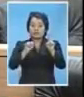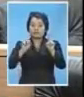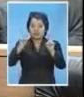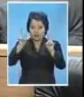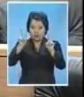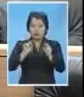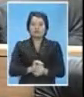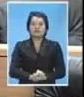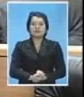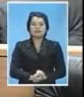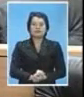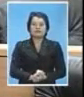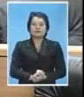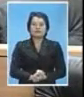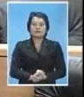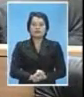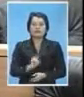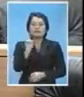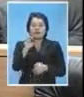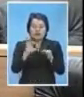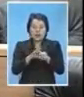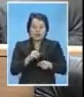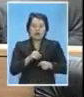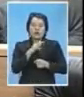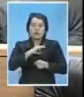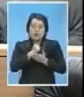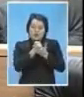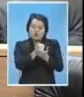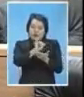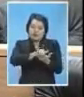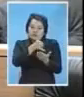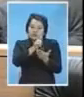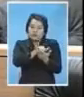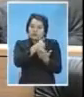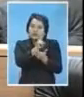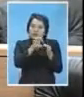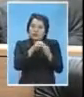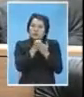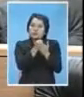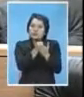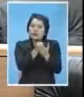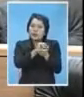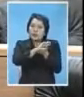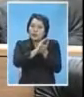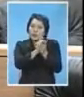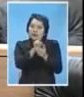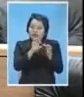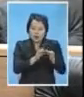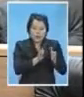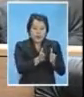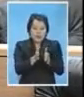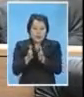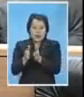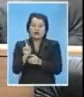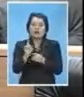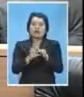1.1.2 ในประเด็นการเยียวยาฟื้นฟูอย่างต่อเนื่องแก่บุคคลฝ่ายแก่ทุกฝ่ายเช่น